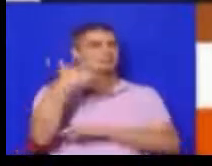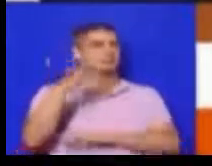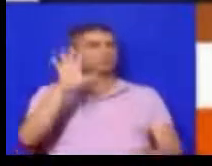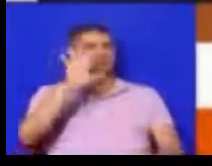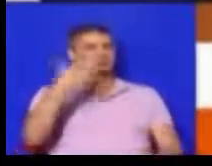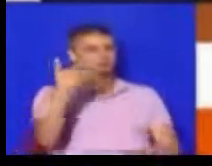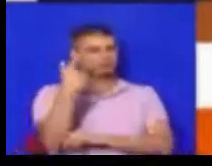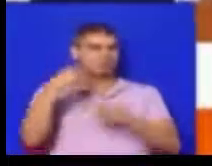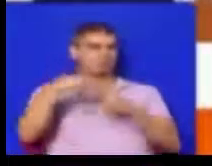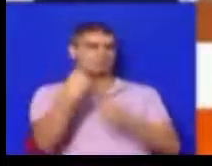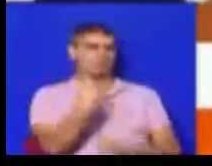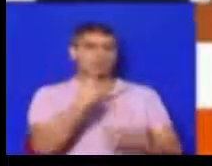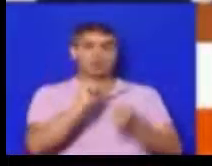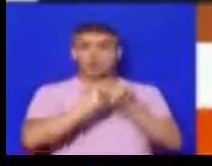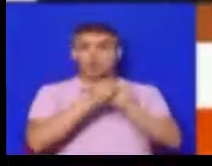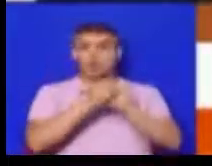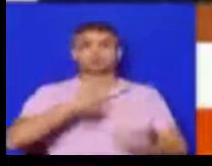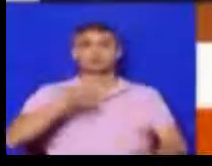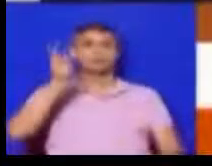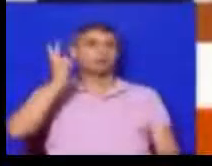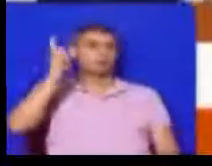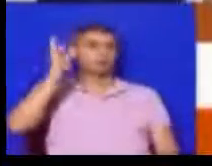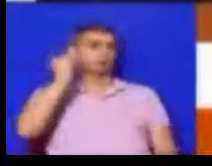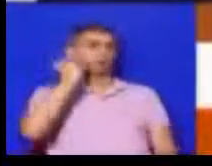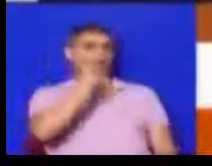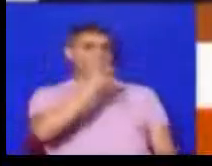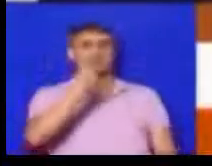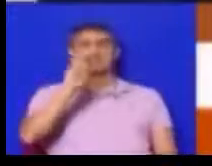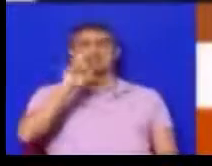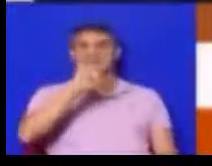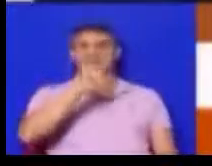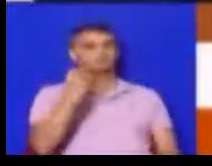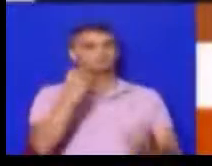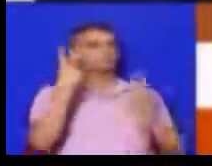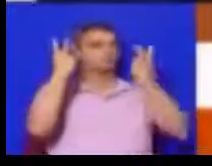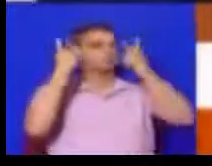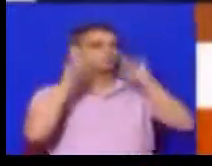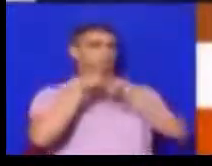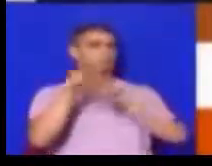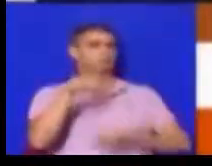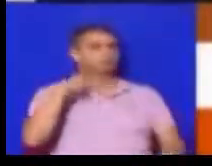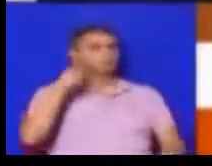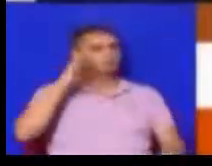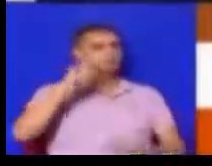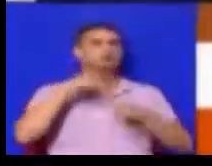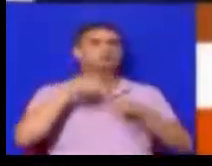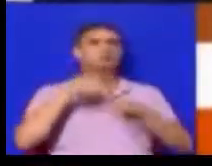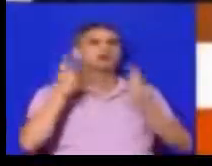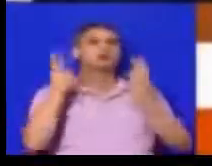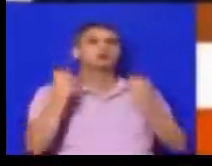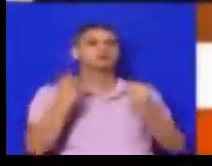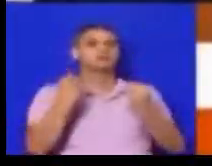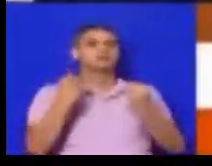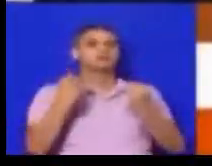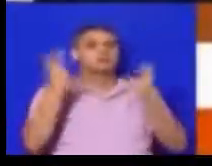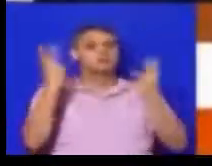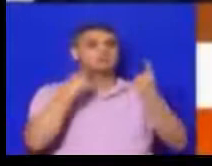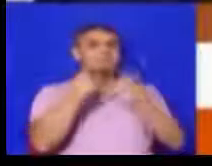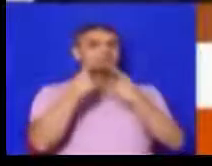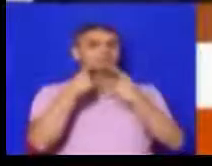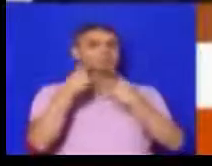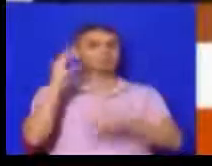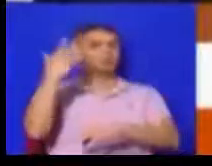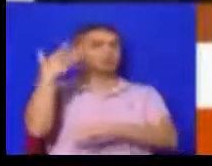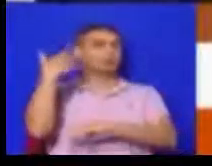קרי. מישהו בדרג הזה. אני חושב שיש יתרון במסע ומתן בלטרלי בין